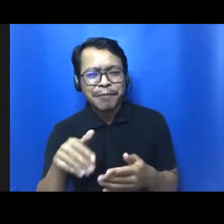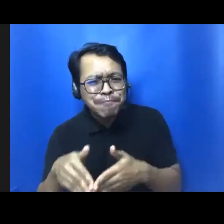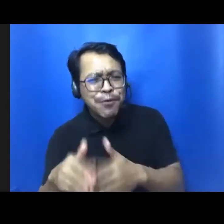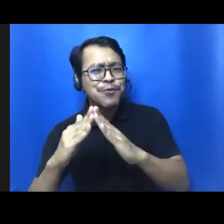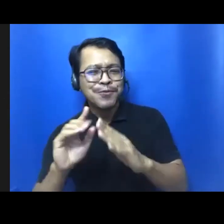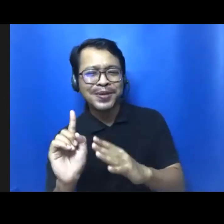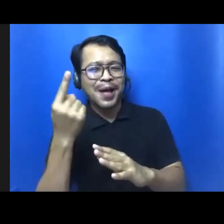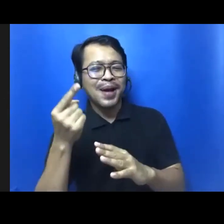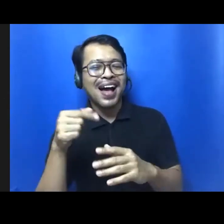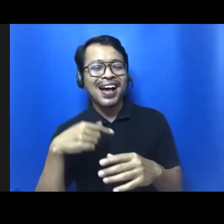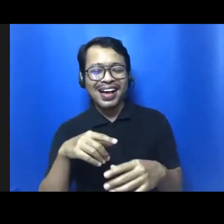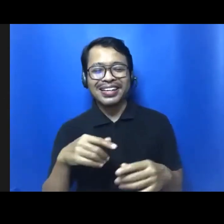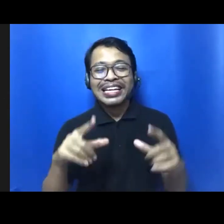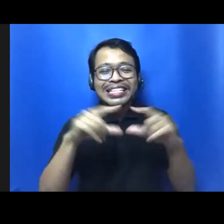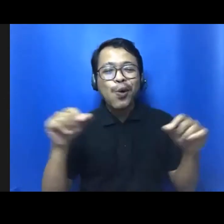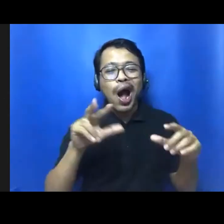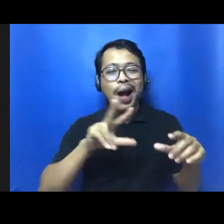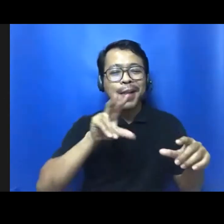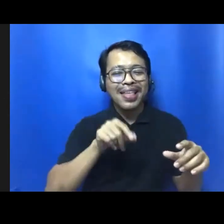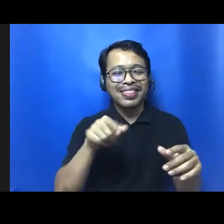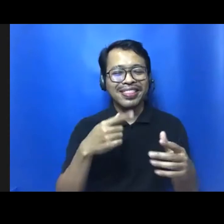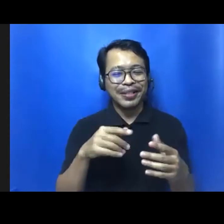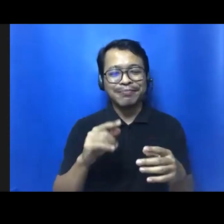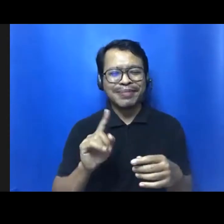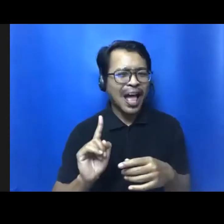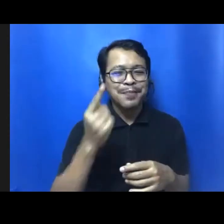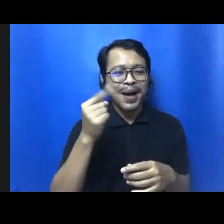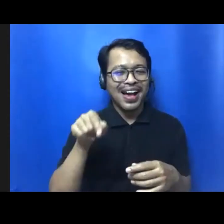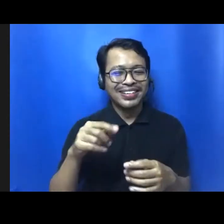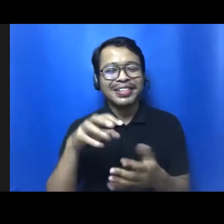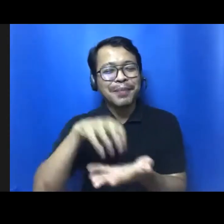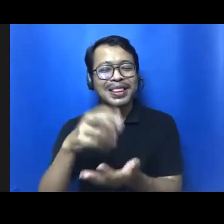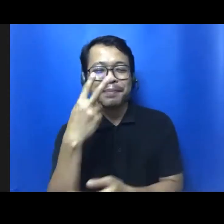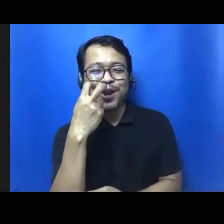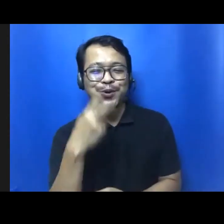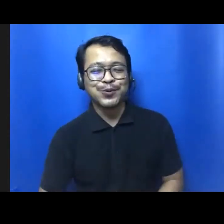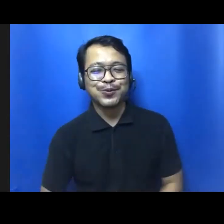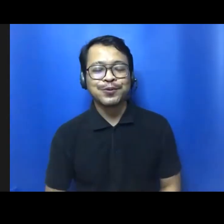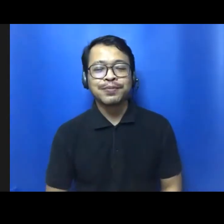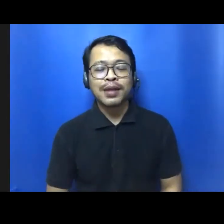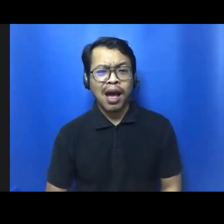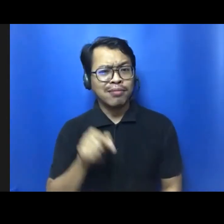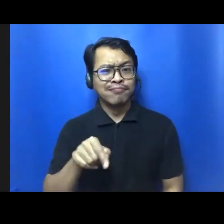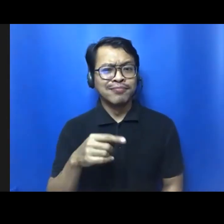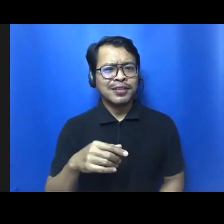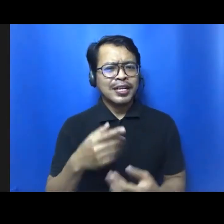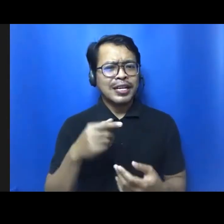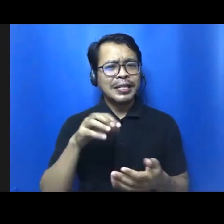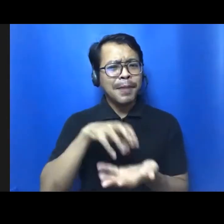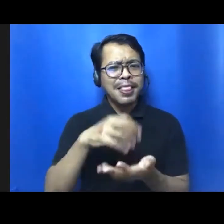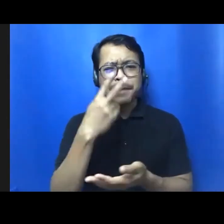terbentuknya BKK inklusi ini. Sebelumnya kan Kota Bandung ini yang pertama juga